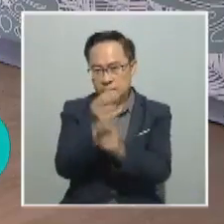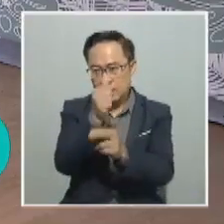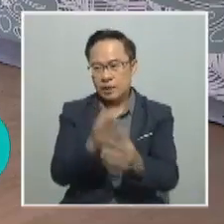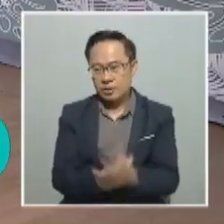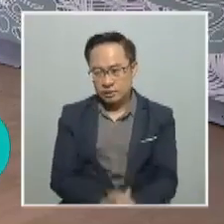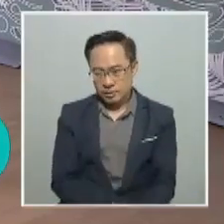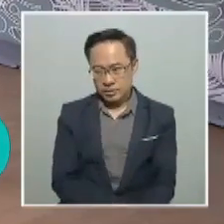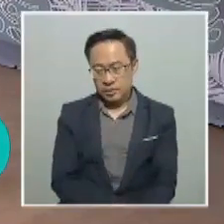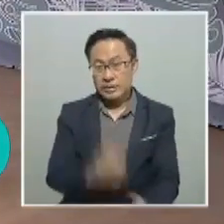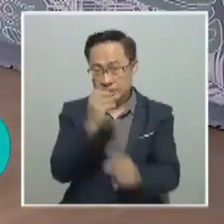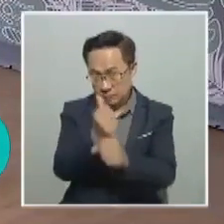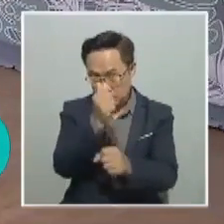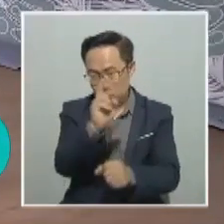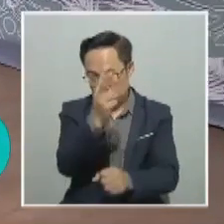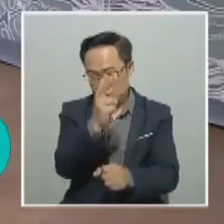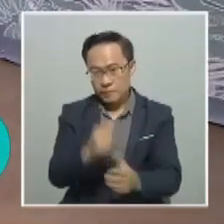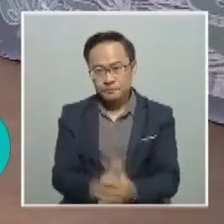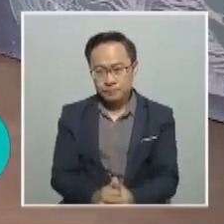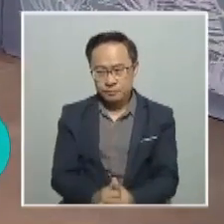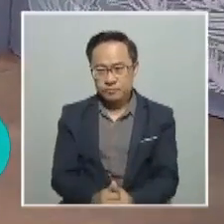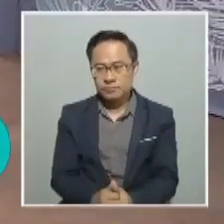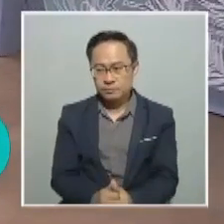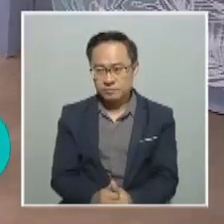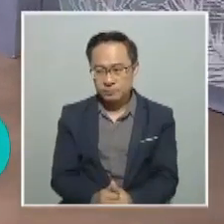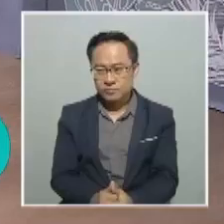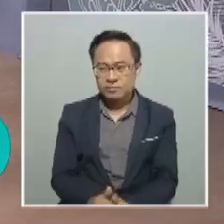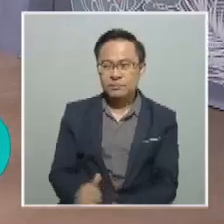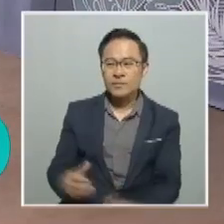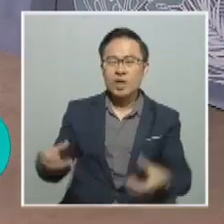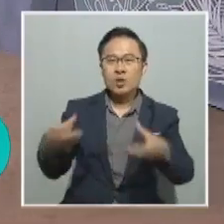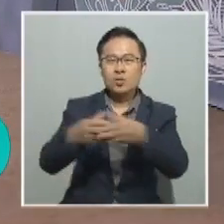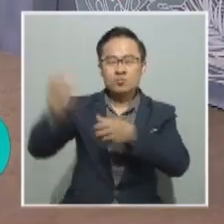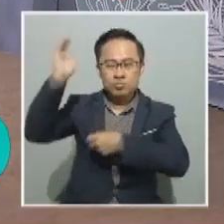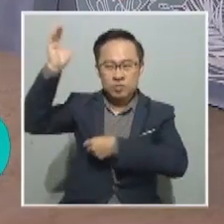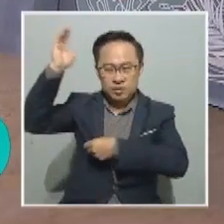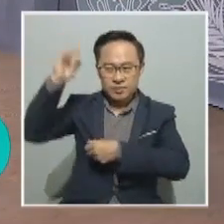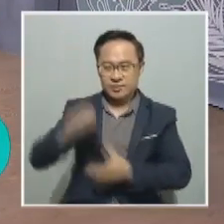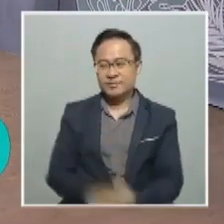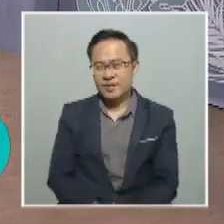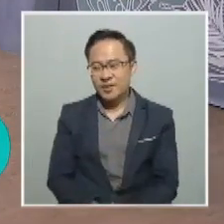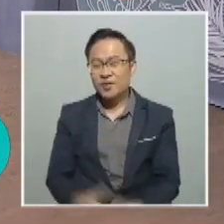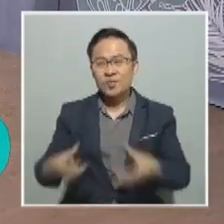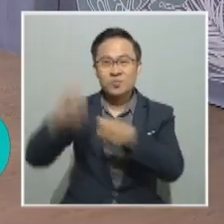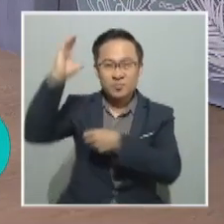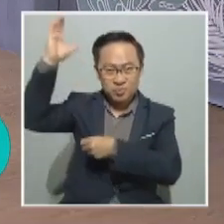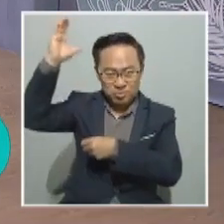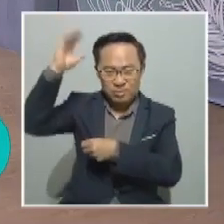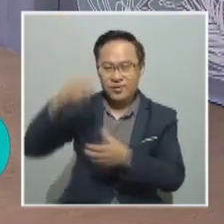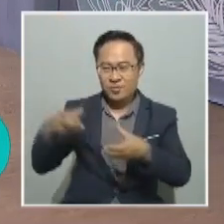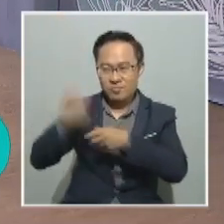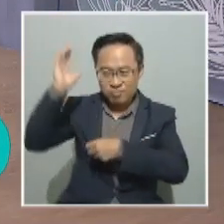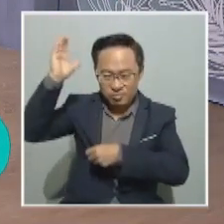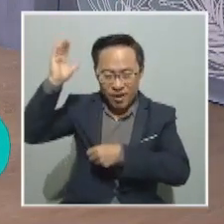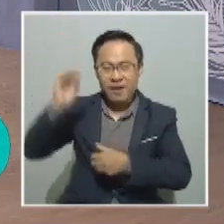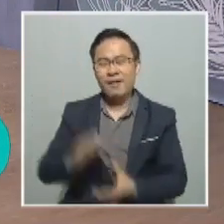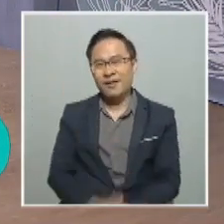ผมเข้าใจแล้วอีกอาชีพนึงที่รับรองว่าติดบ่อย คือ พี่น้องยกมือนะคร ับ อะไรที่เขาจ ะแคมป์ยกบ่อย เขา